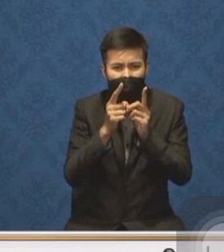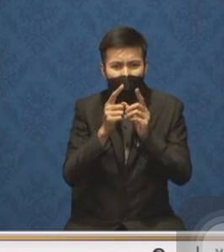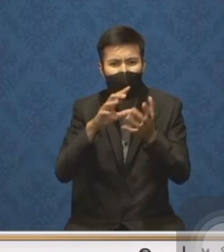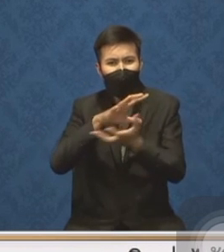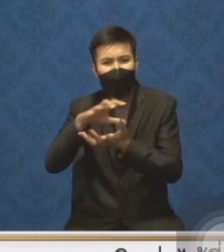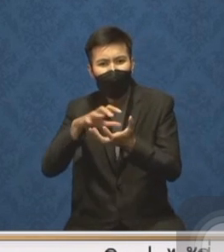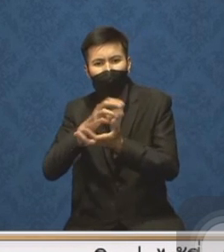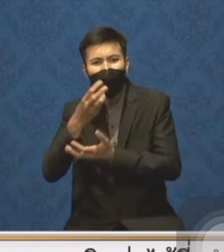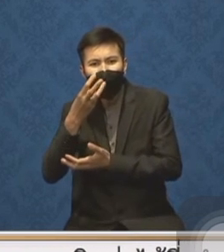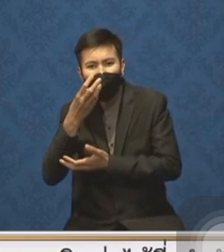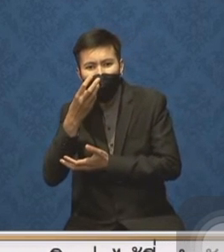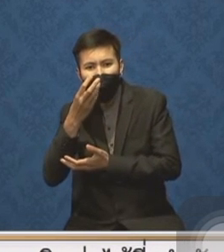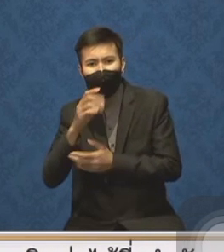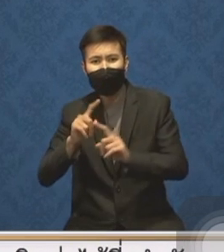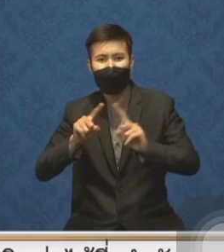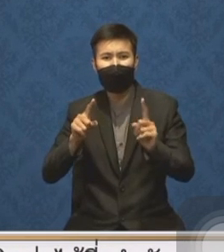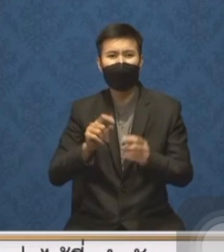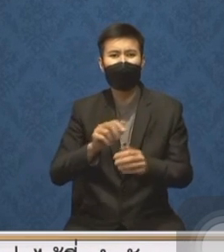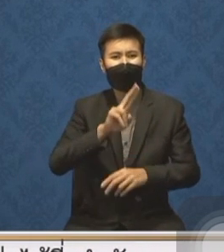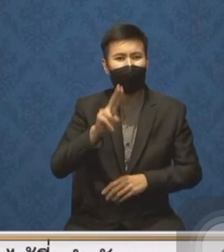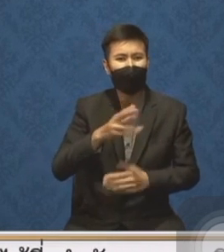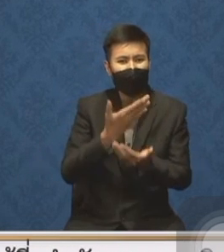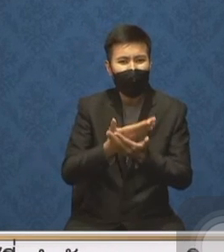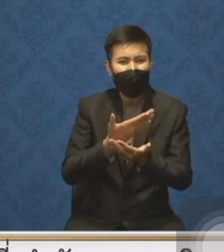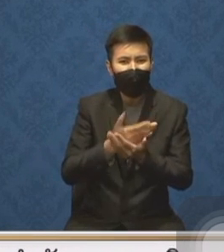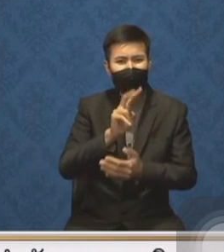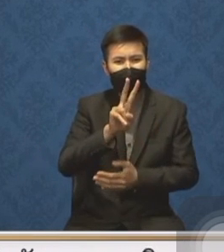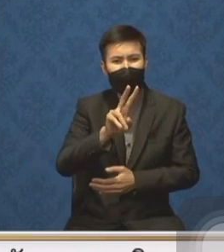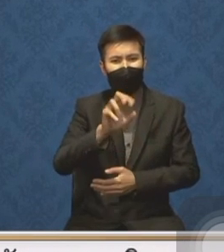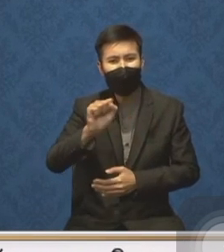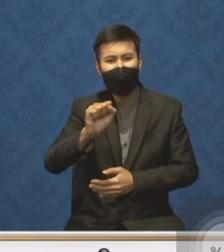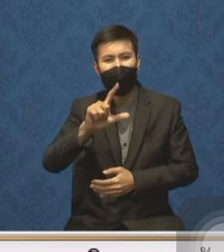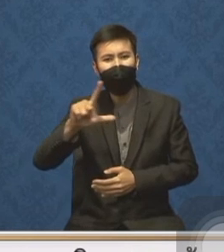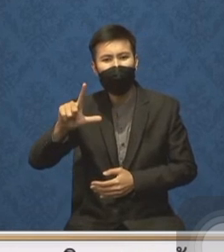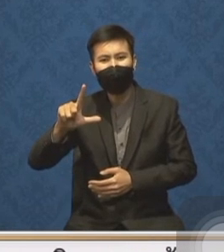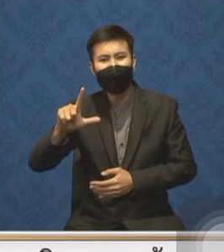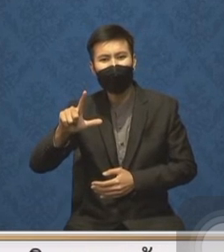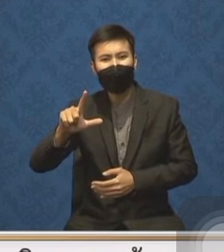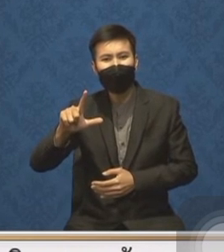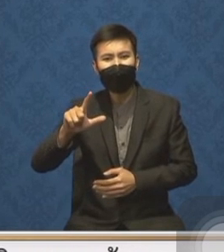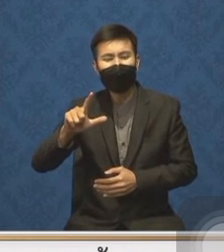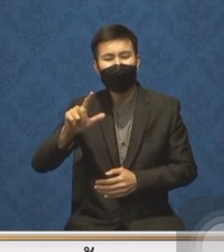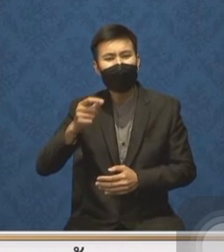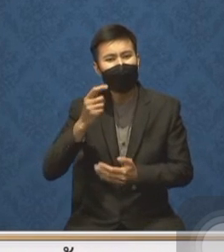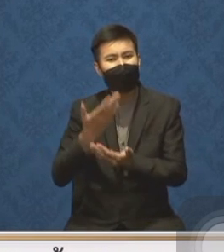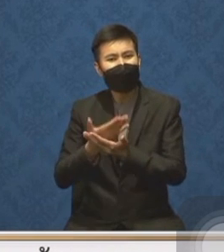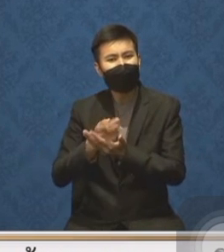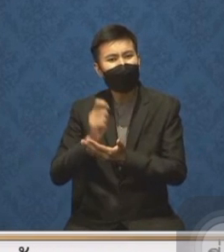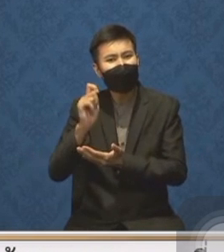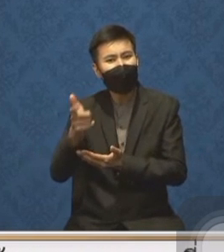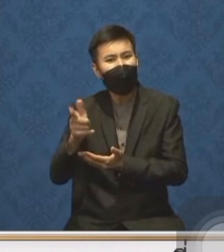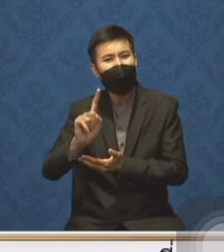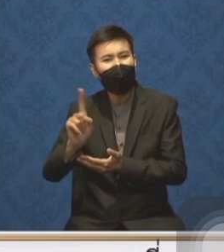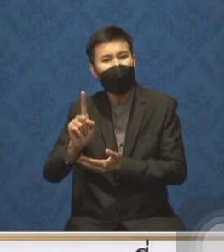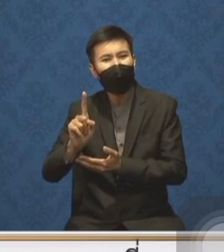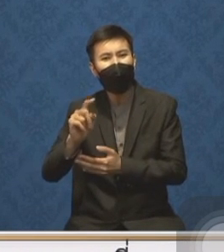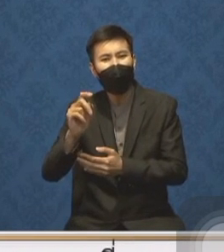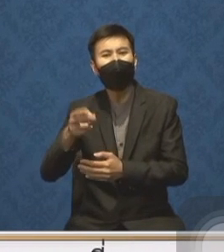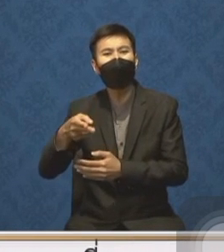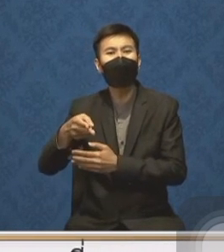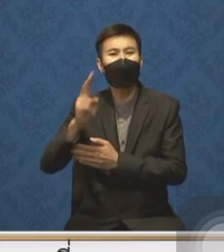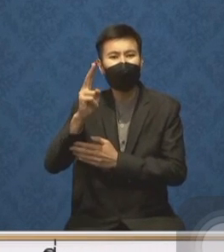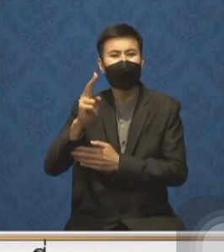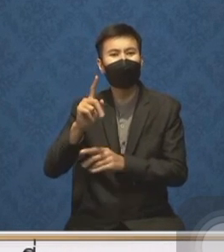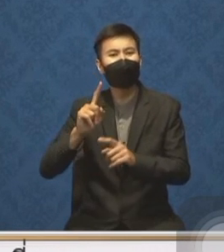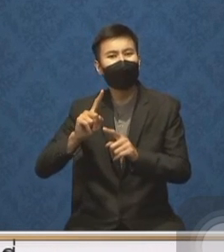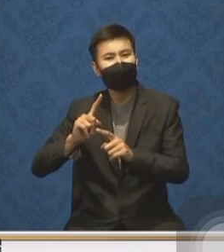ใช้งบเกือบ 200,000 ล้านบาทเนี่ยไปกับการซื้ออาวุธ